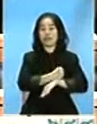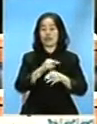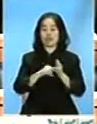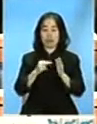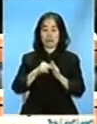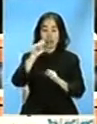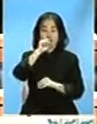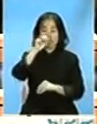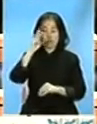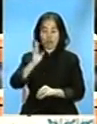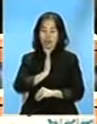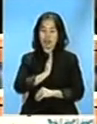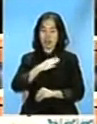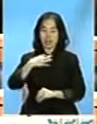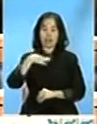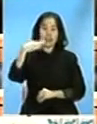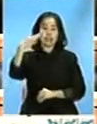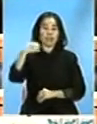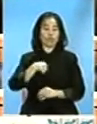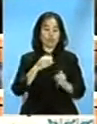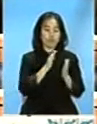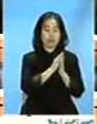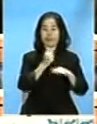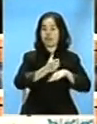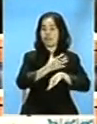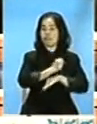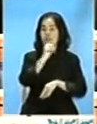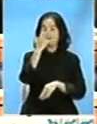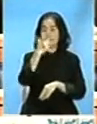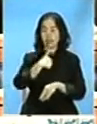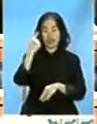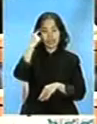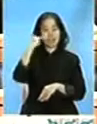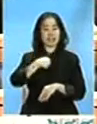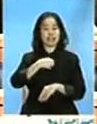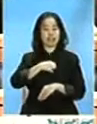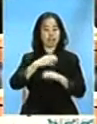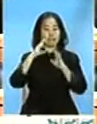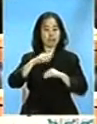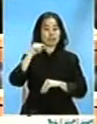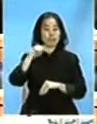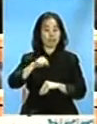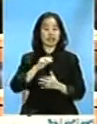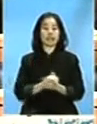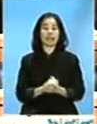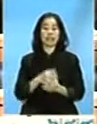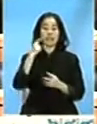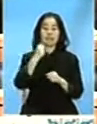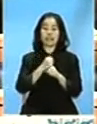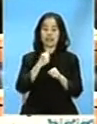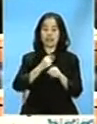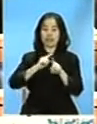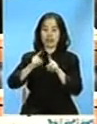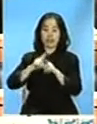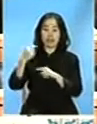ๆนะครับผมอยากจะกราบเรียนว่าอย่างนี้ว่าในทุกอย่างก็ตามเรากำลังทำเนี่ย